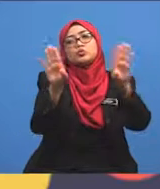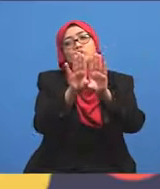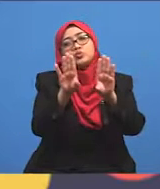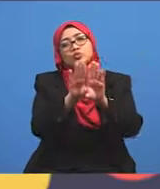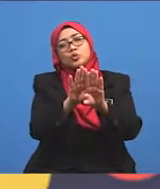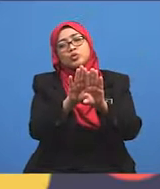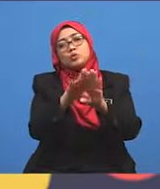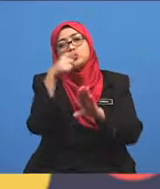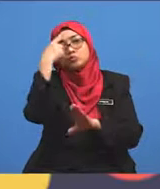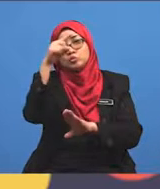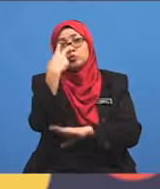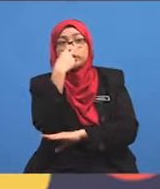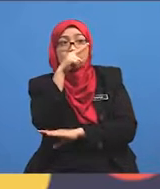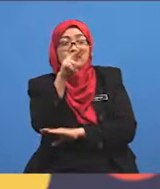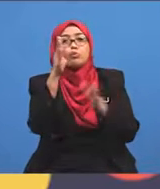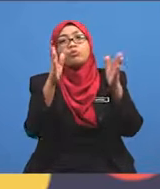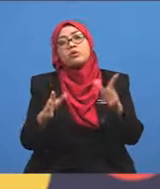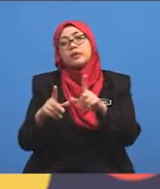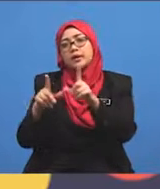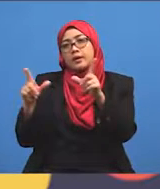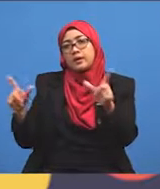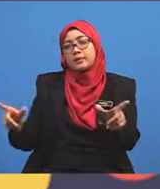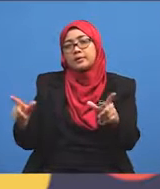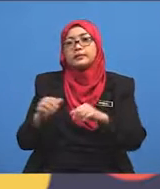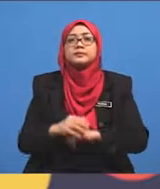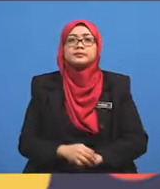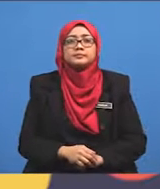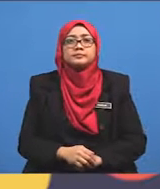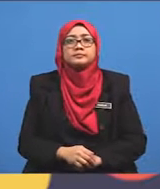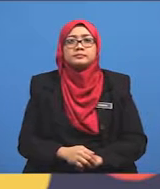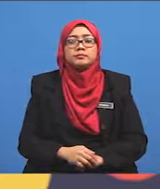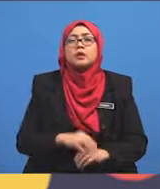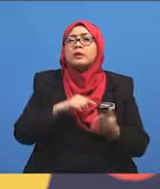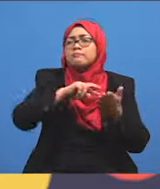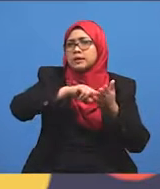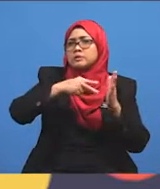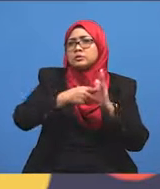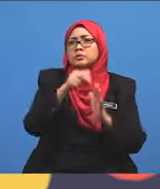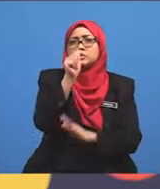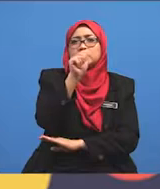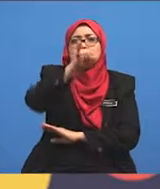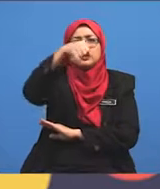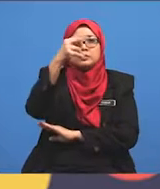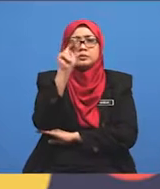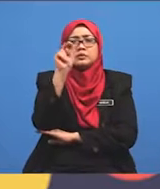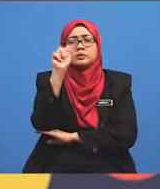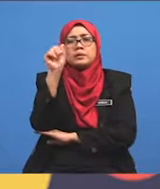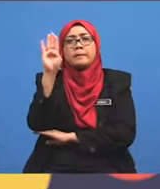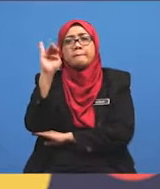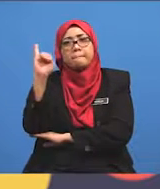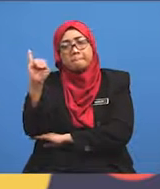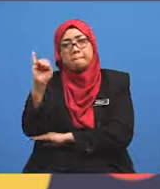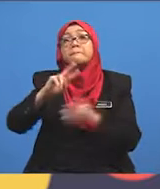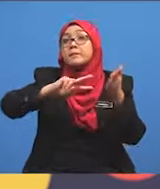ataupun ajnabi. Yang seterusnya, apakah dimaksudkan dengan ajnabi murid-murid? Ajnabi